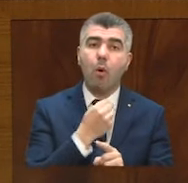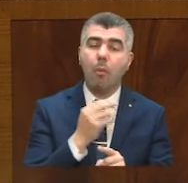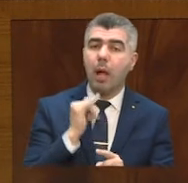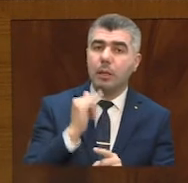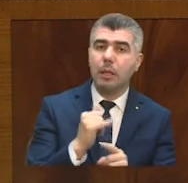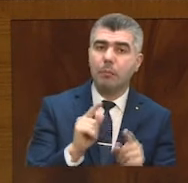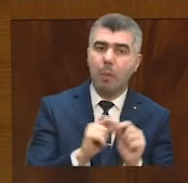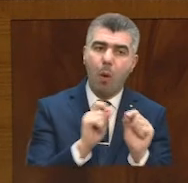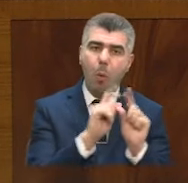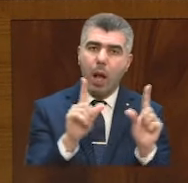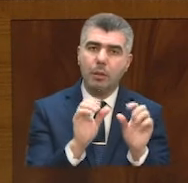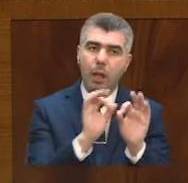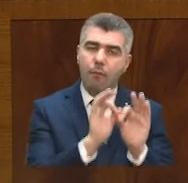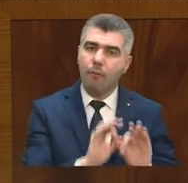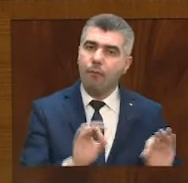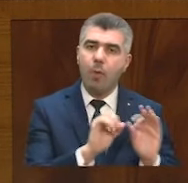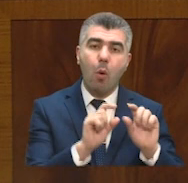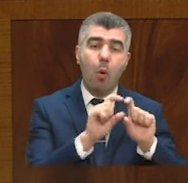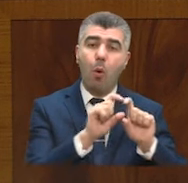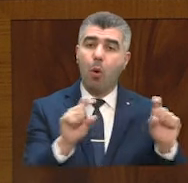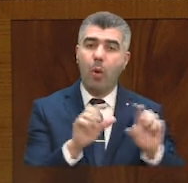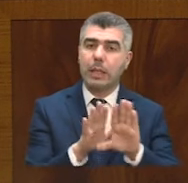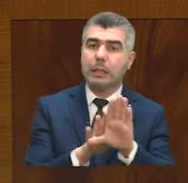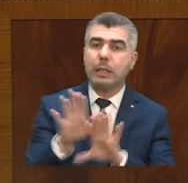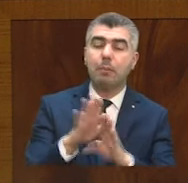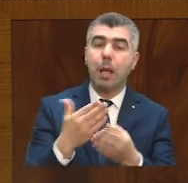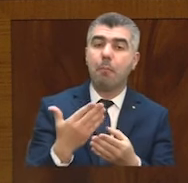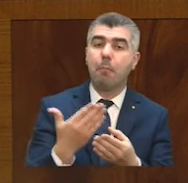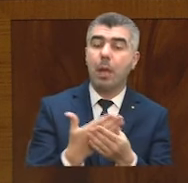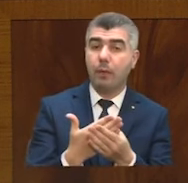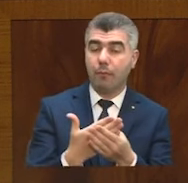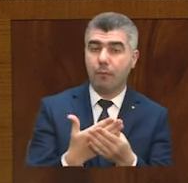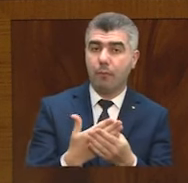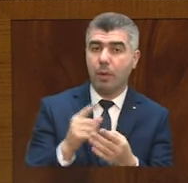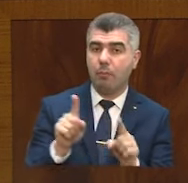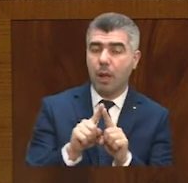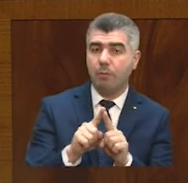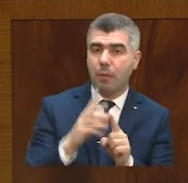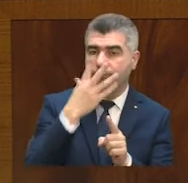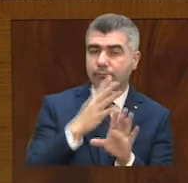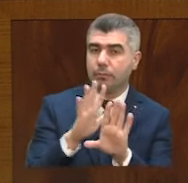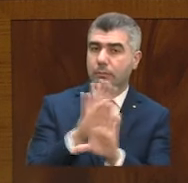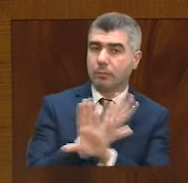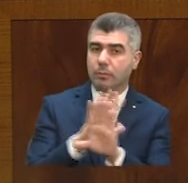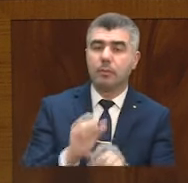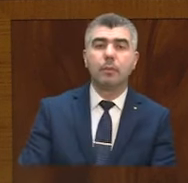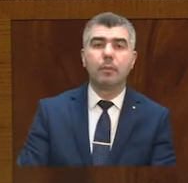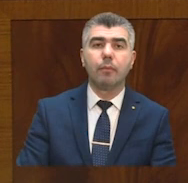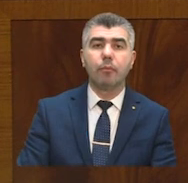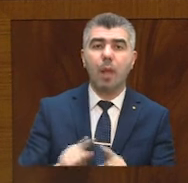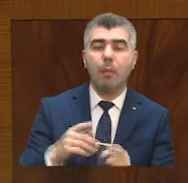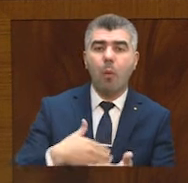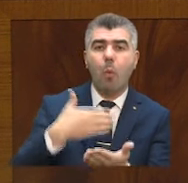فاقده للبوصله والعنوان البارز لها في تدبير هذا الملف للاسف الشديد هو الارتباك لانكم قطعتم مع